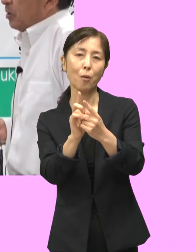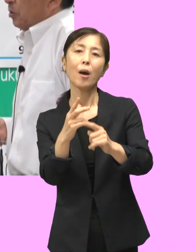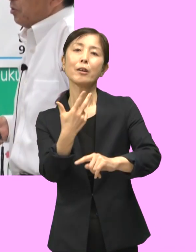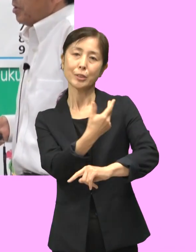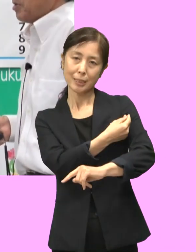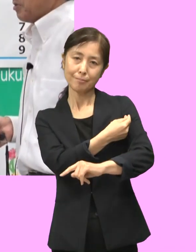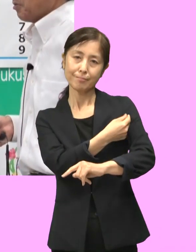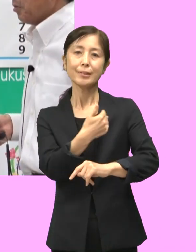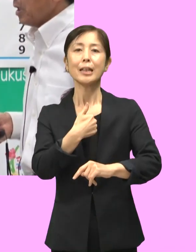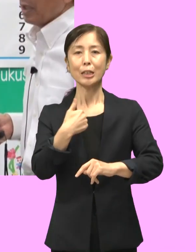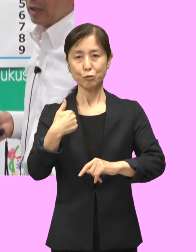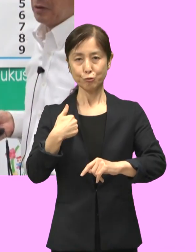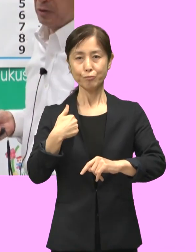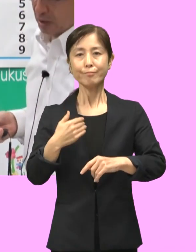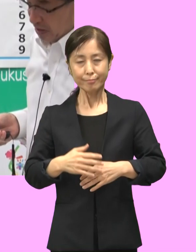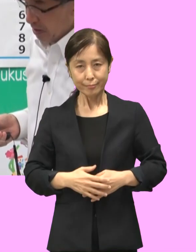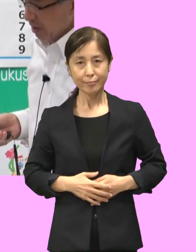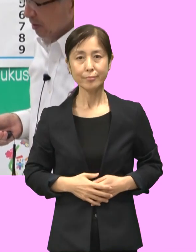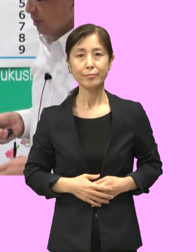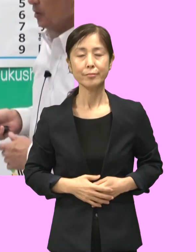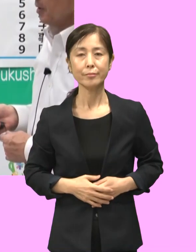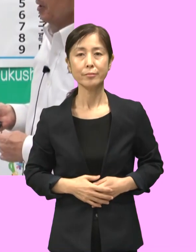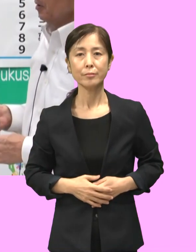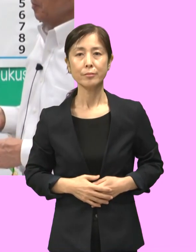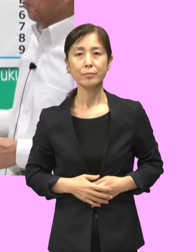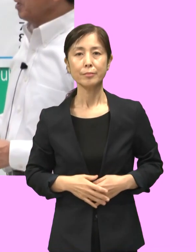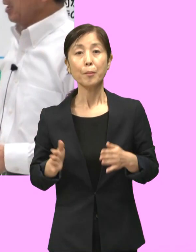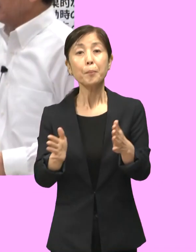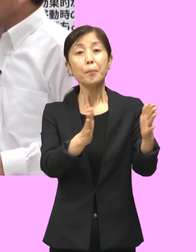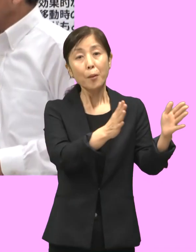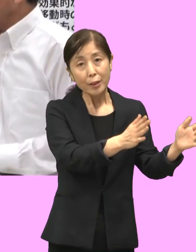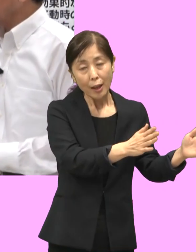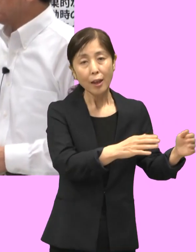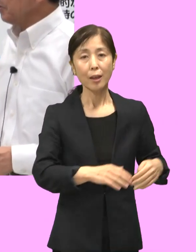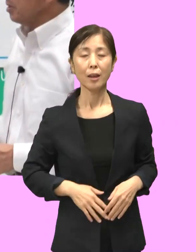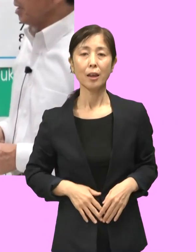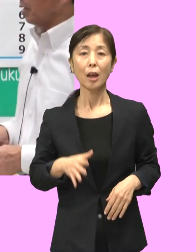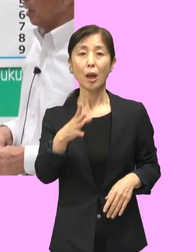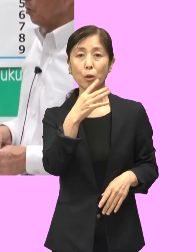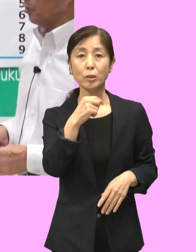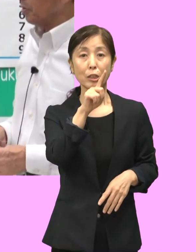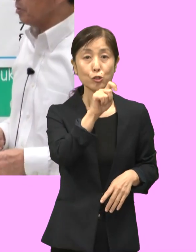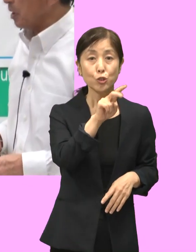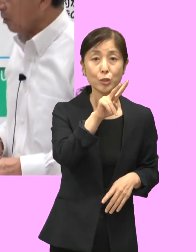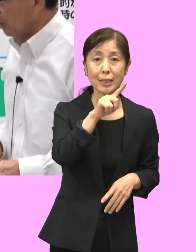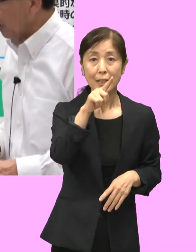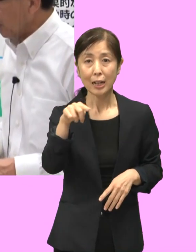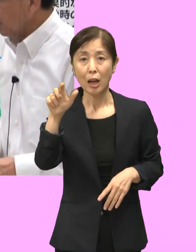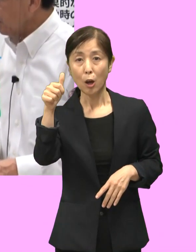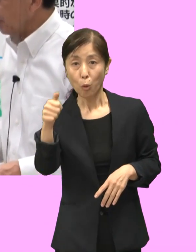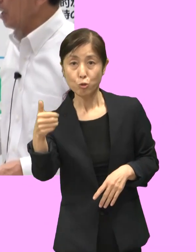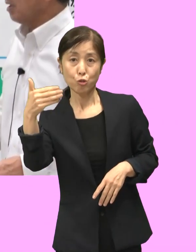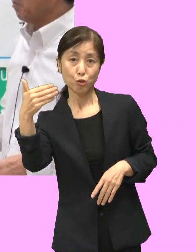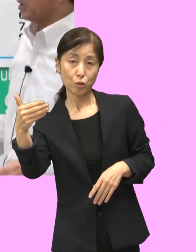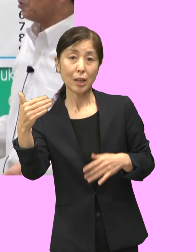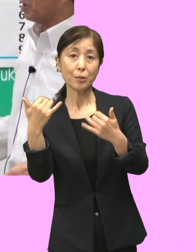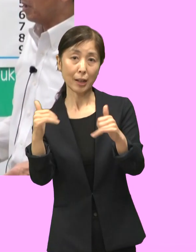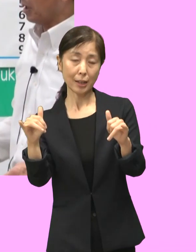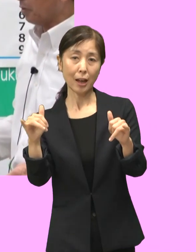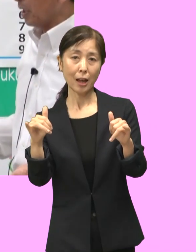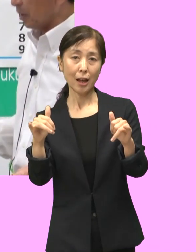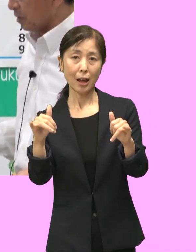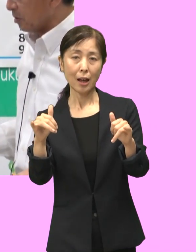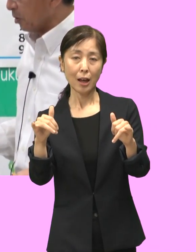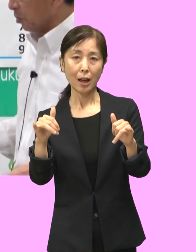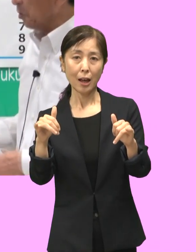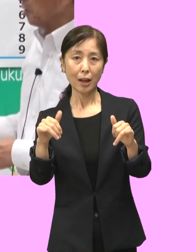対応ワクチンを接種することが可能になります。で一方で12歳から59歳の方で、まあ、基礎疾患